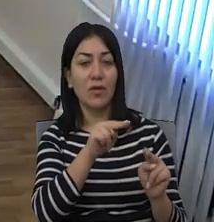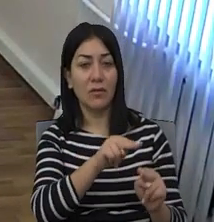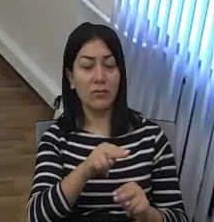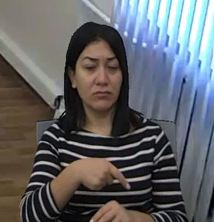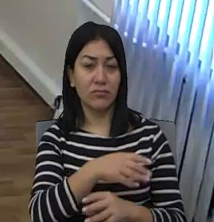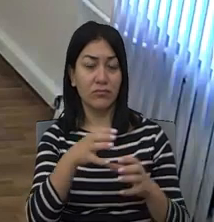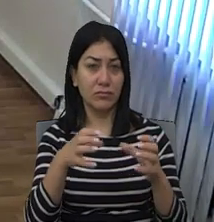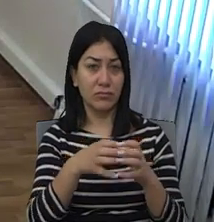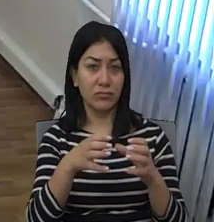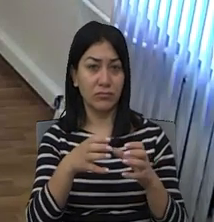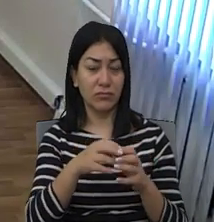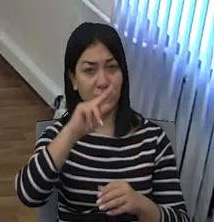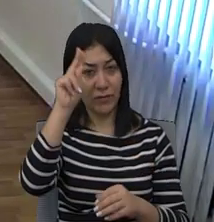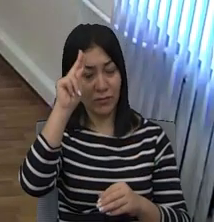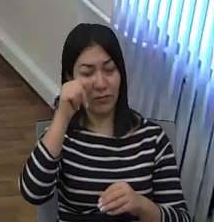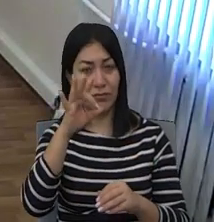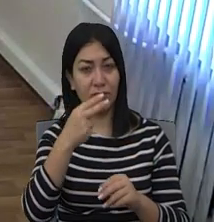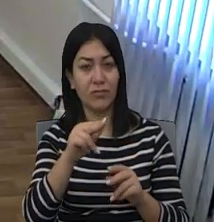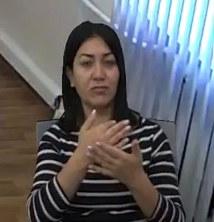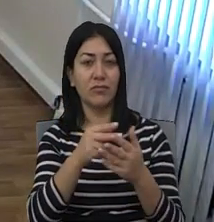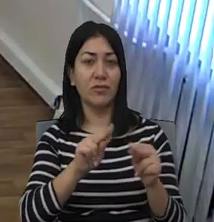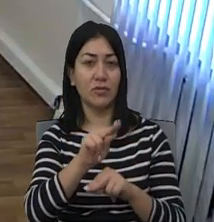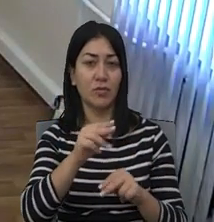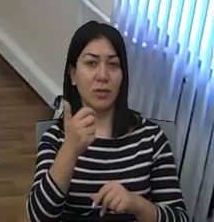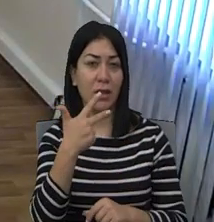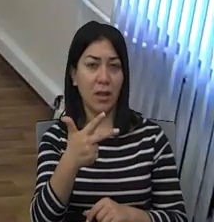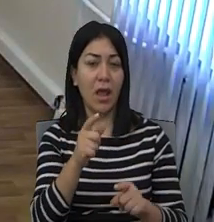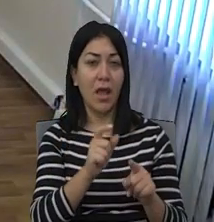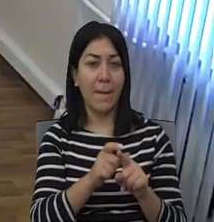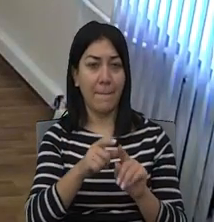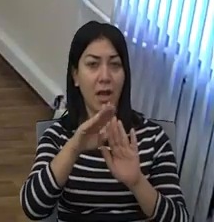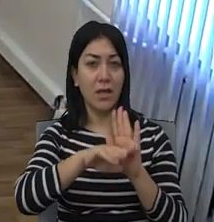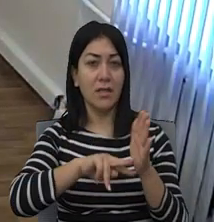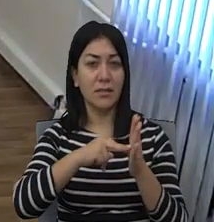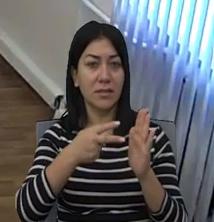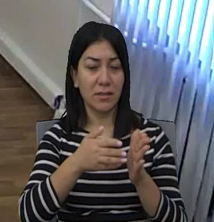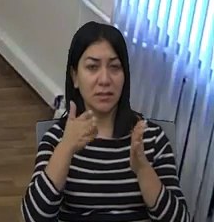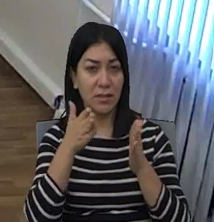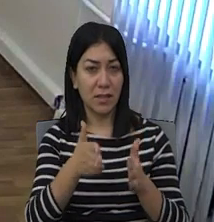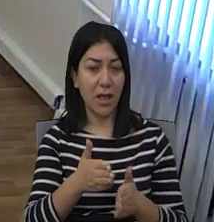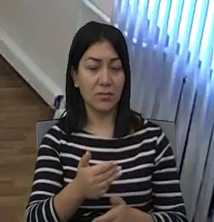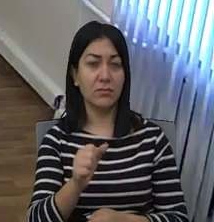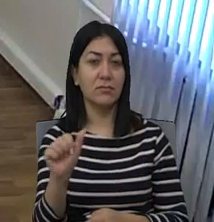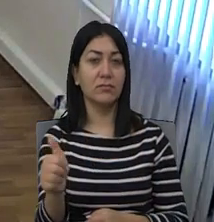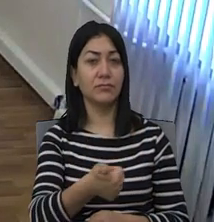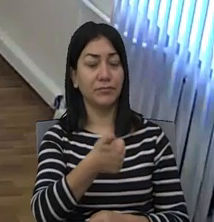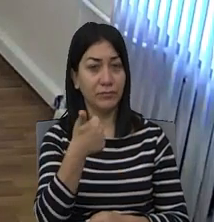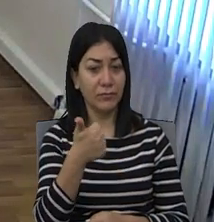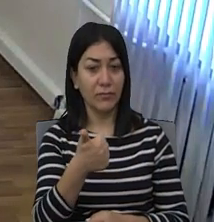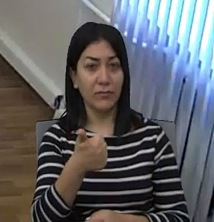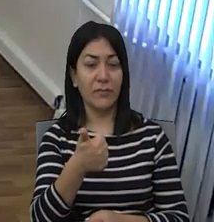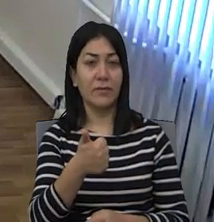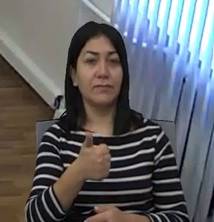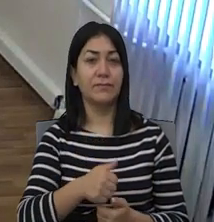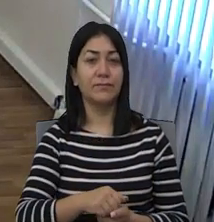training schools across Armenia. Եվ ինչպես արդեն նշեցինք, ծրագիրը կենտրոնանալու է երեք հիմնական բաղադրիչի